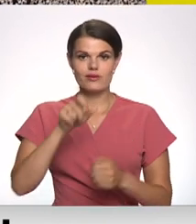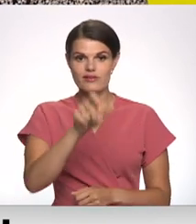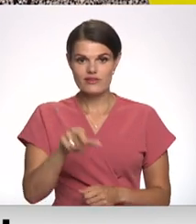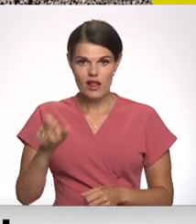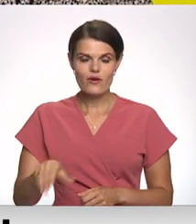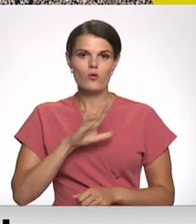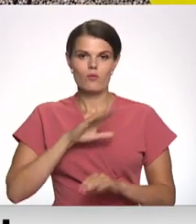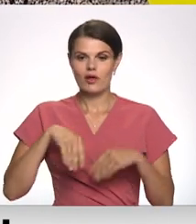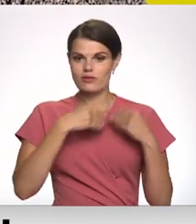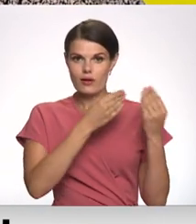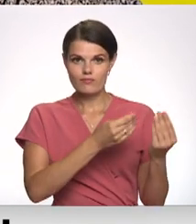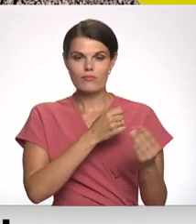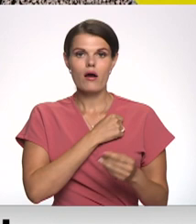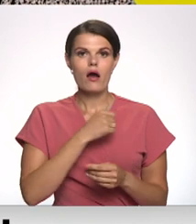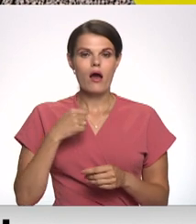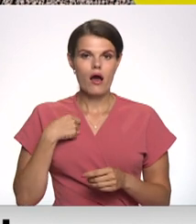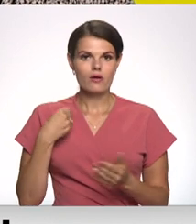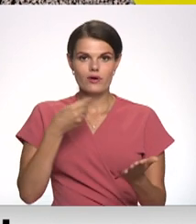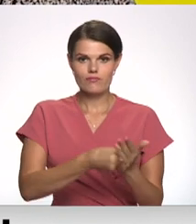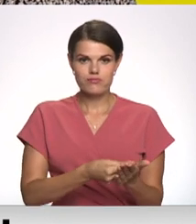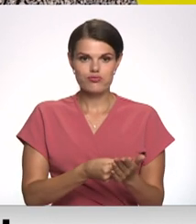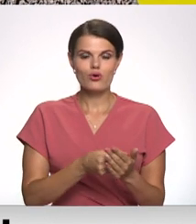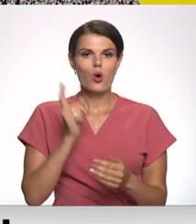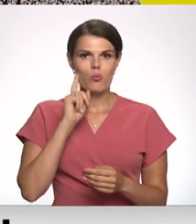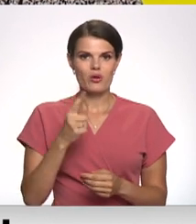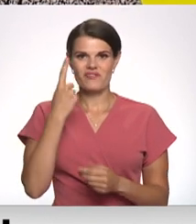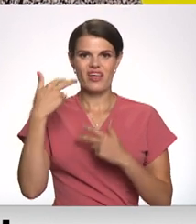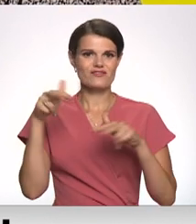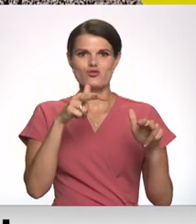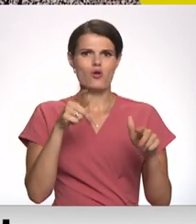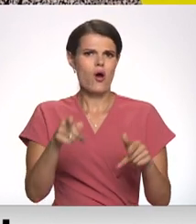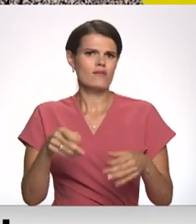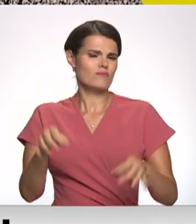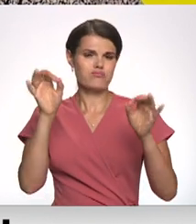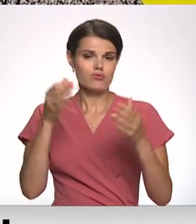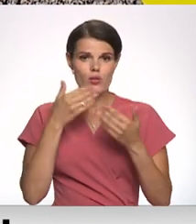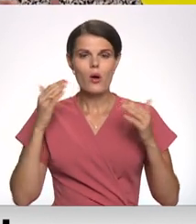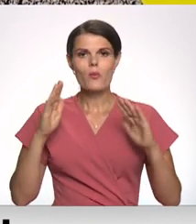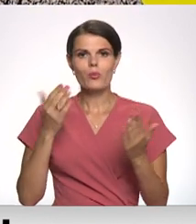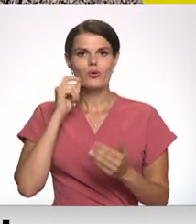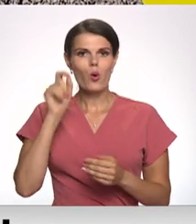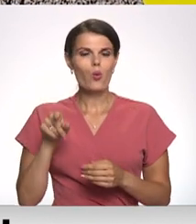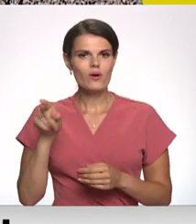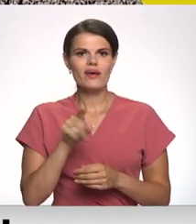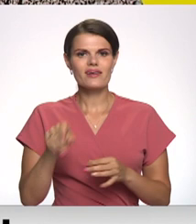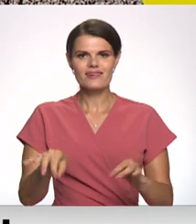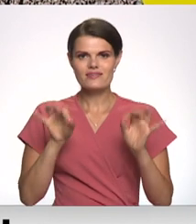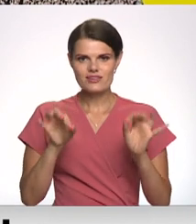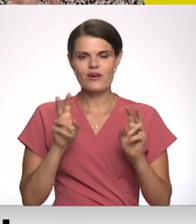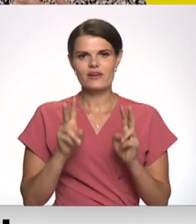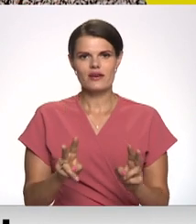Un skaidrs, ka tāds viens drons droši vien kara rezultāti neizšķirs, bet kas ir ļoti svarīgi Ukrainas pusē, ka viņi jūt un redz,